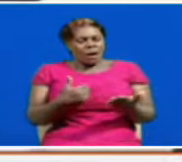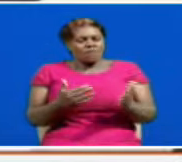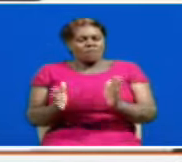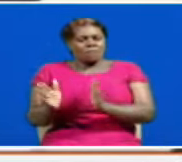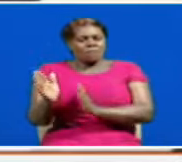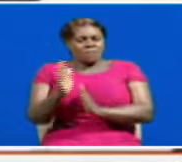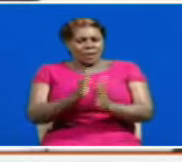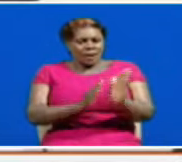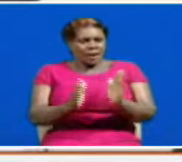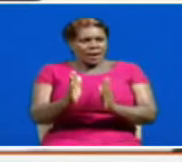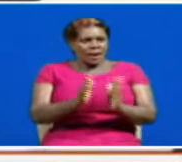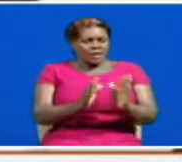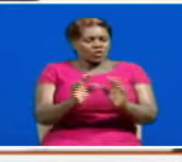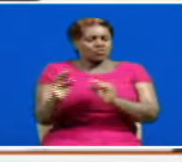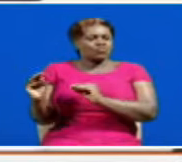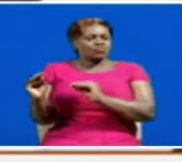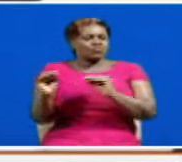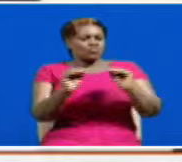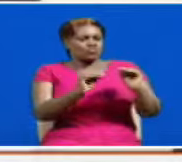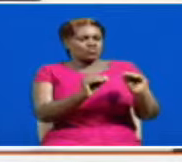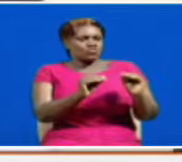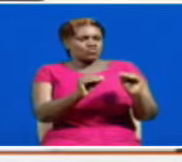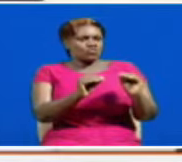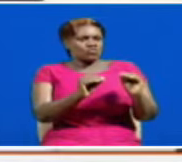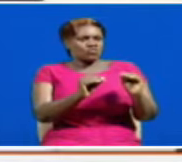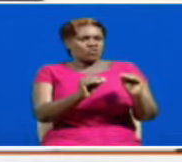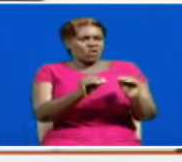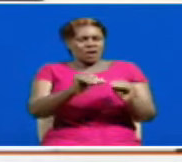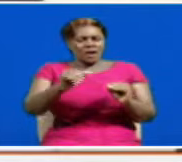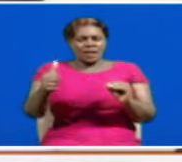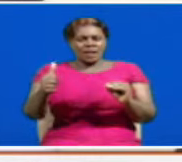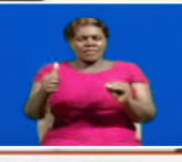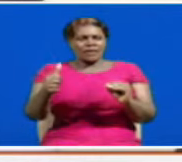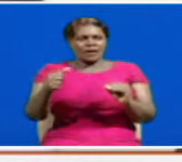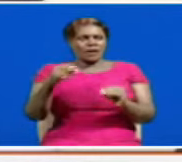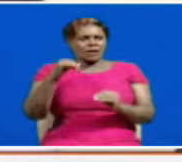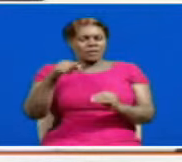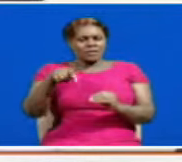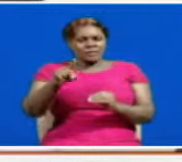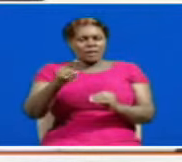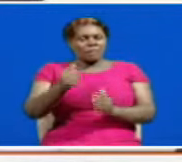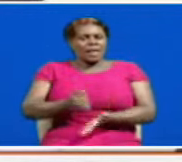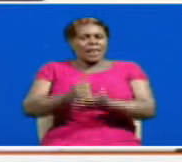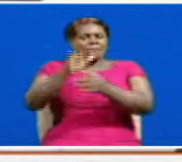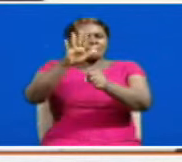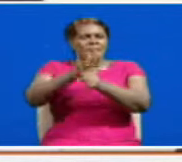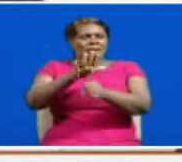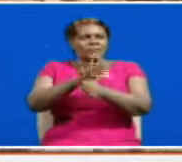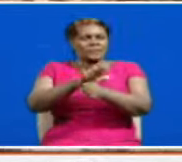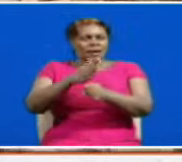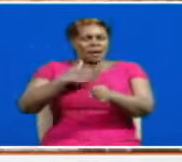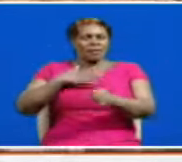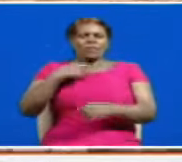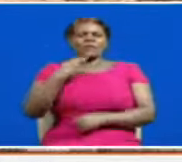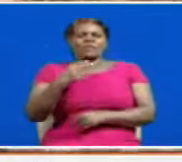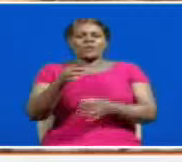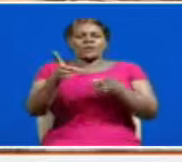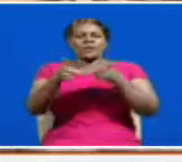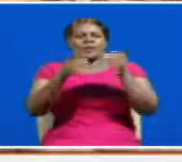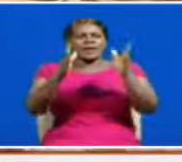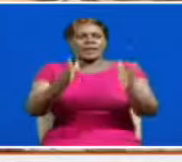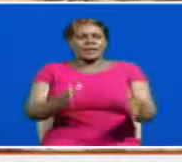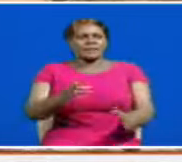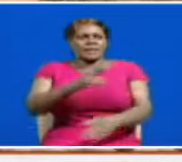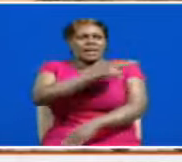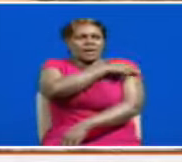ya kumpeleka afumzike. Kimani wa mazingira amekuwa wa msaada kubwa sana kwa muungano wetu. Mkurugenzi wa